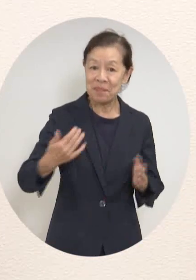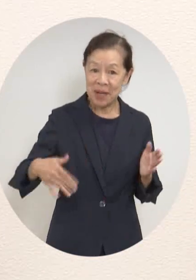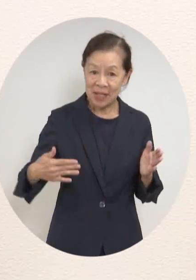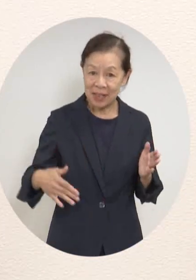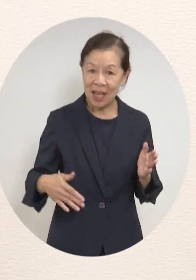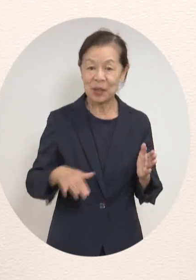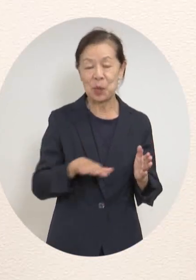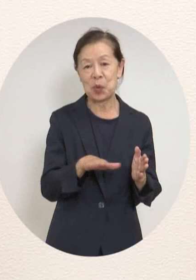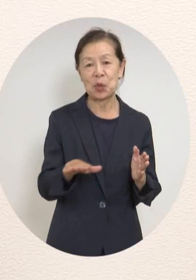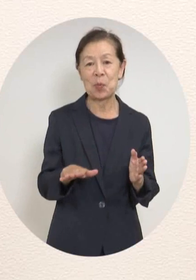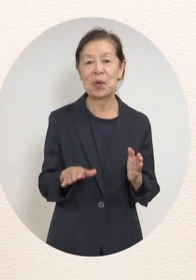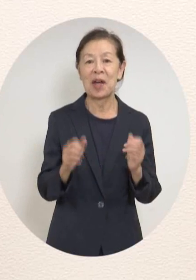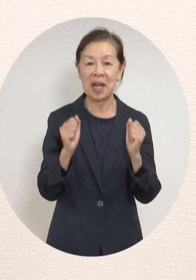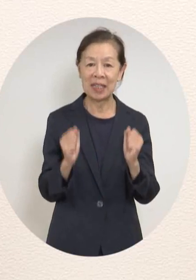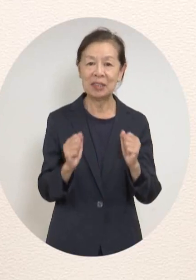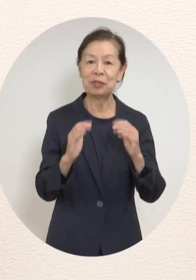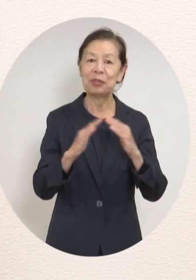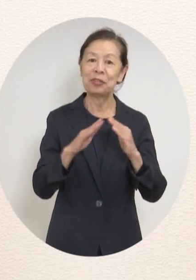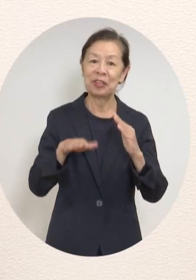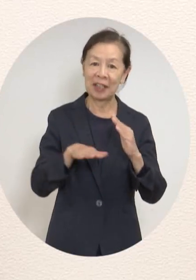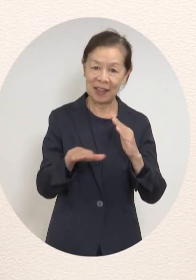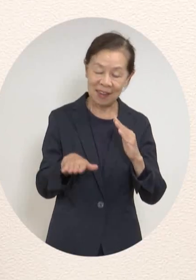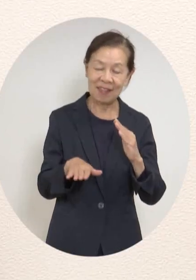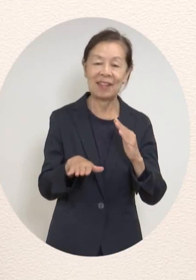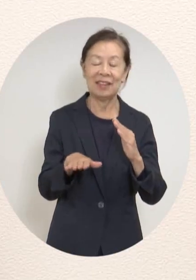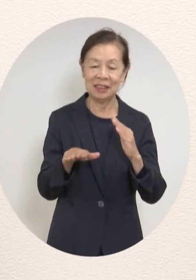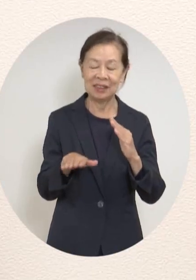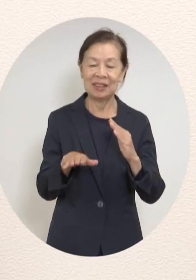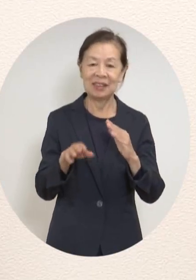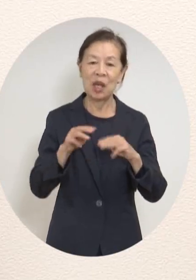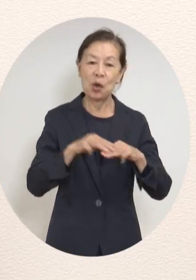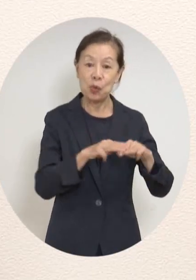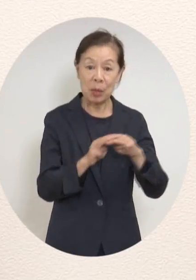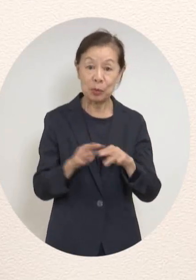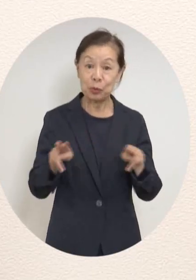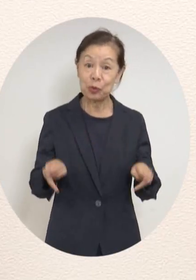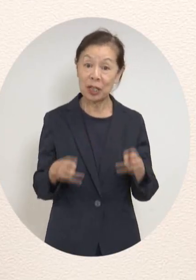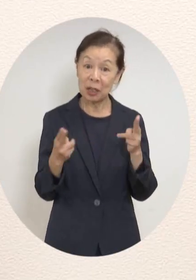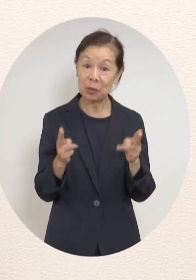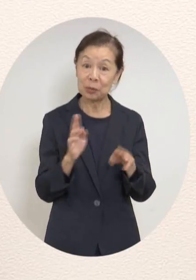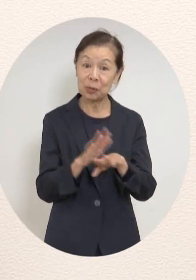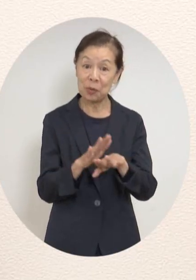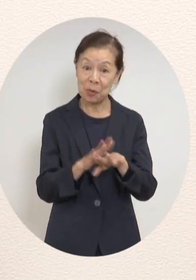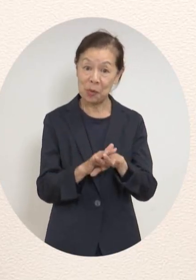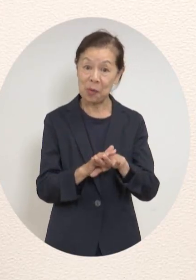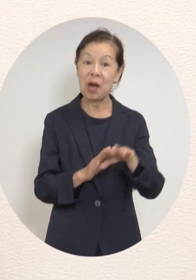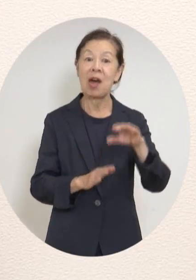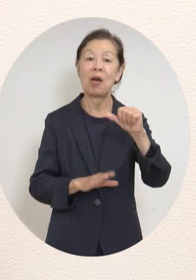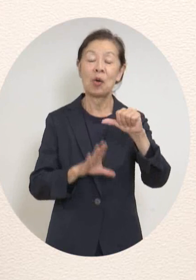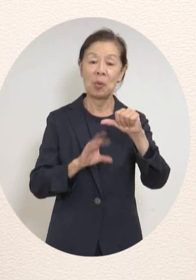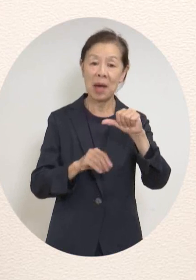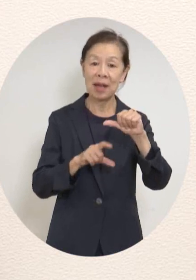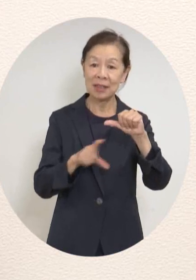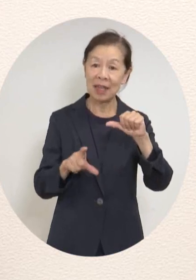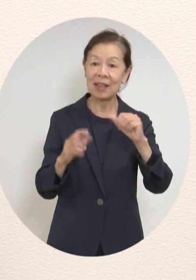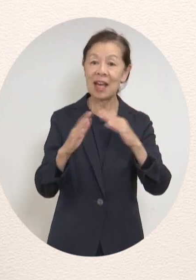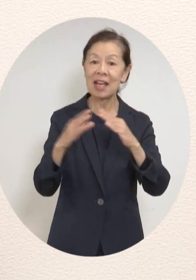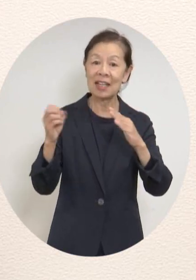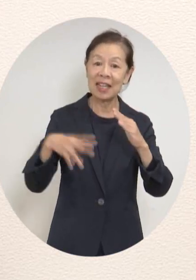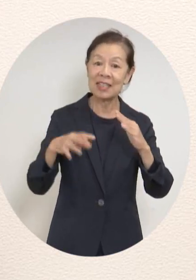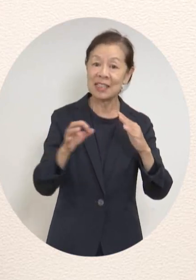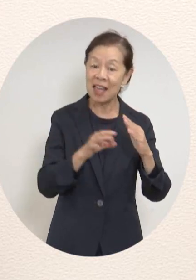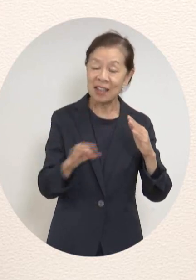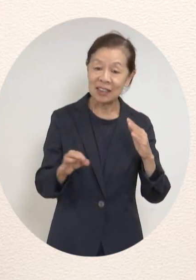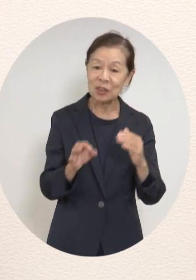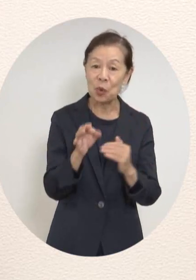お子さんを持つご家庭を対象に、ウェブカタログ形式で5万円相当の家電製品などの購入を補